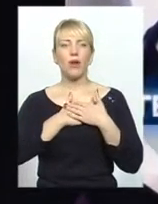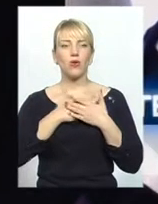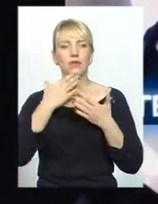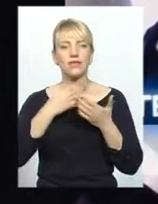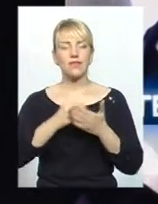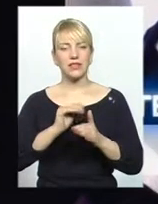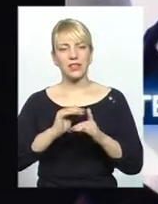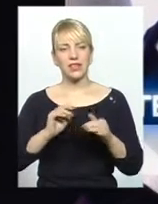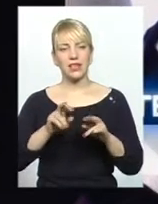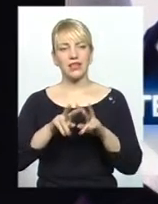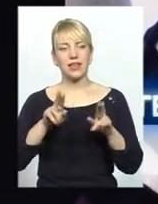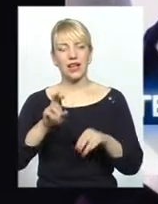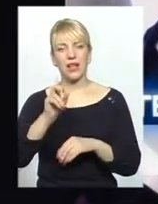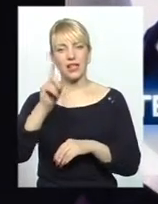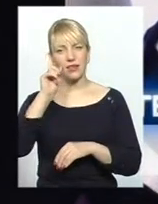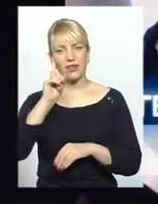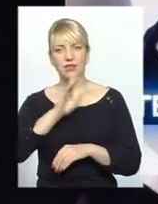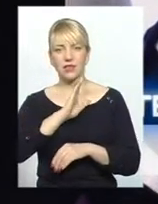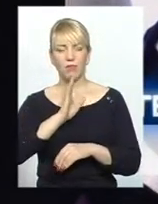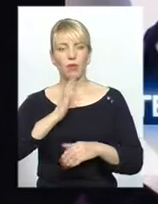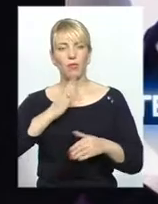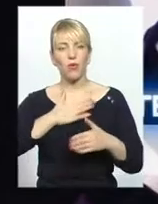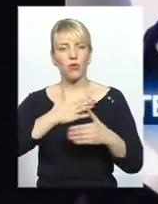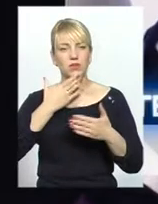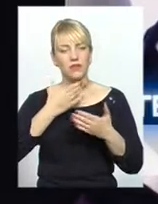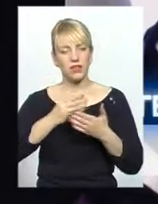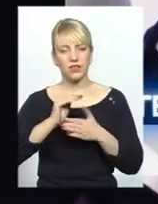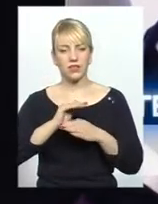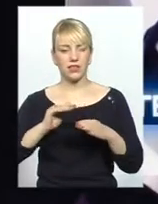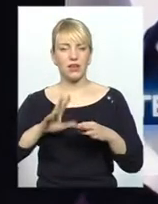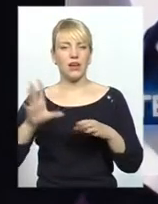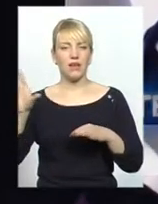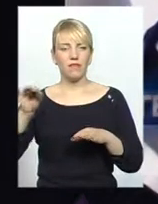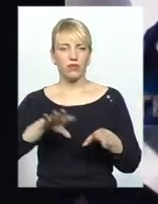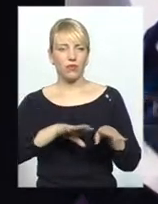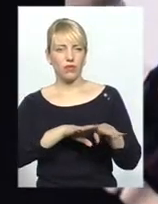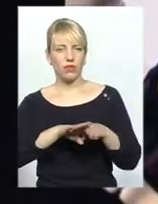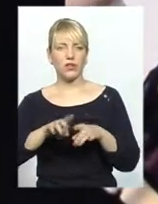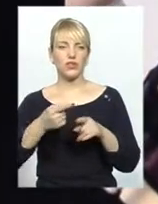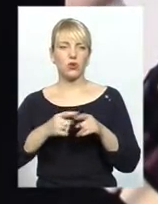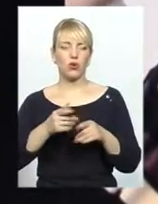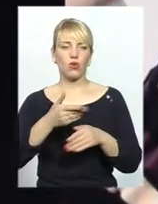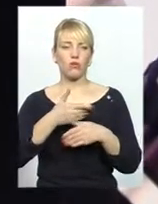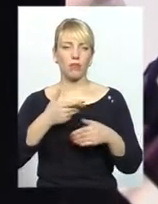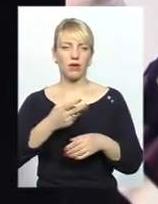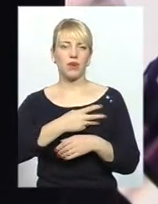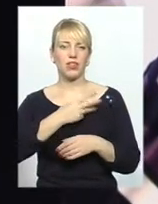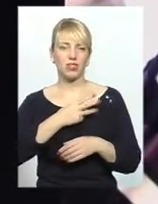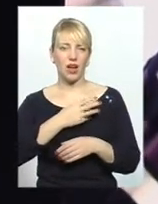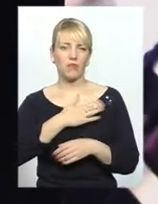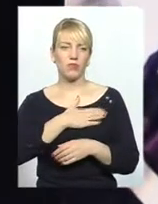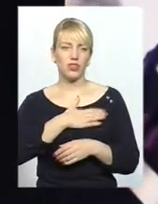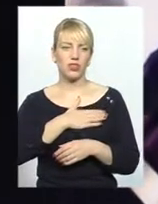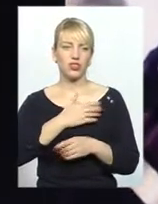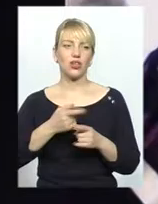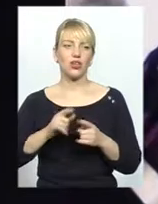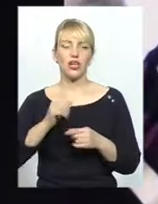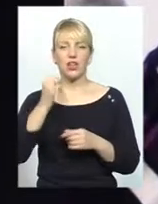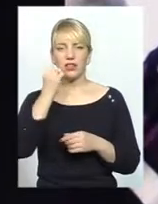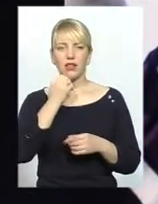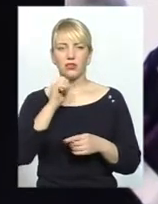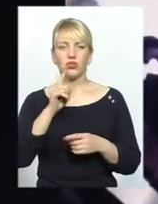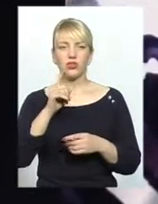своих детей, я думаю, в этот момент все станет на свои места. Ну, цього ми вам бажаємо щиро. Дуже дякуємо, що